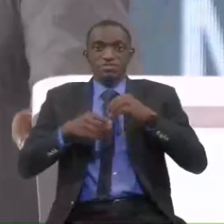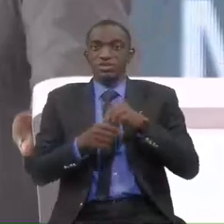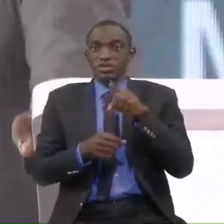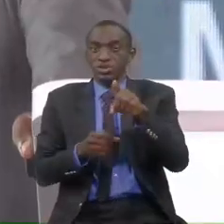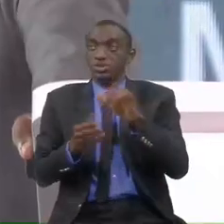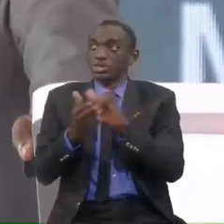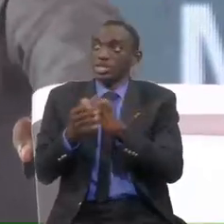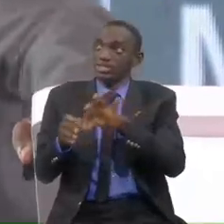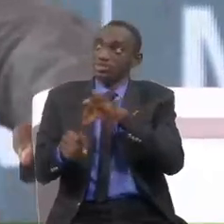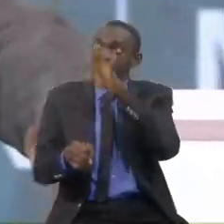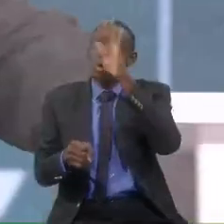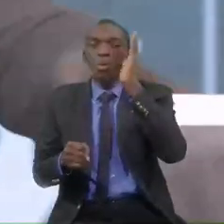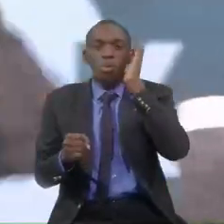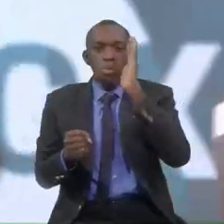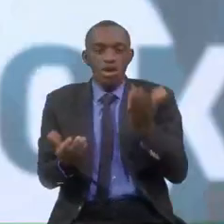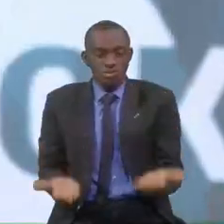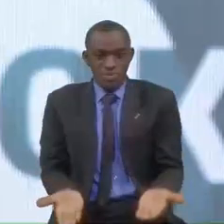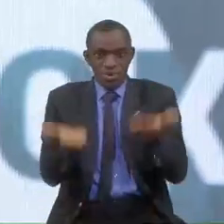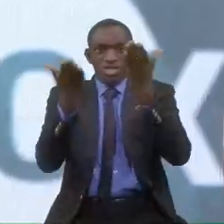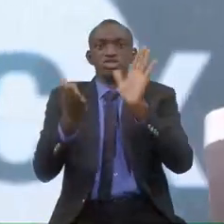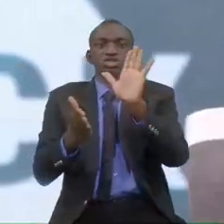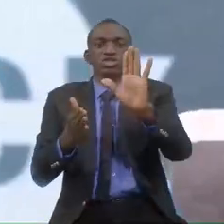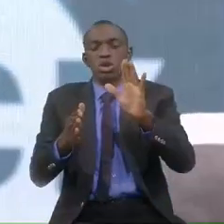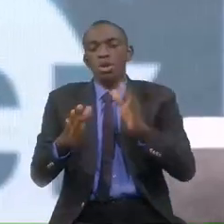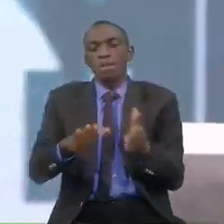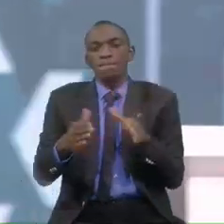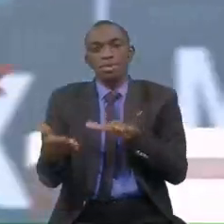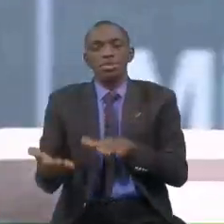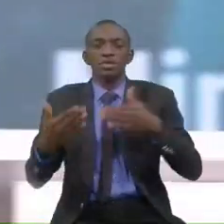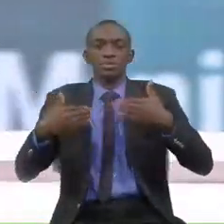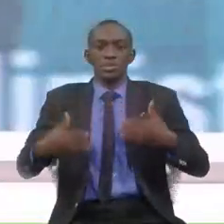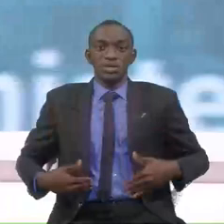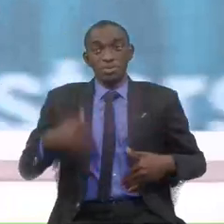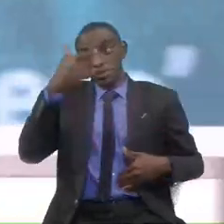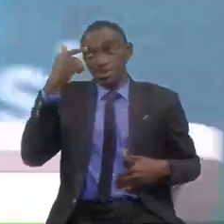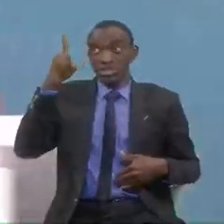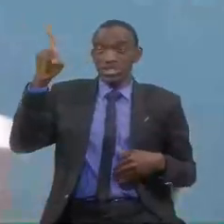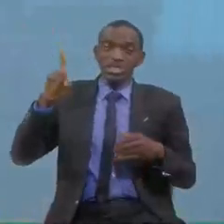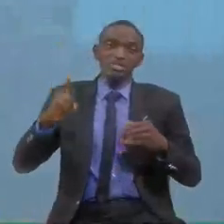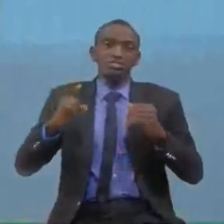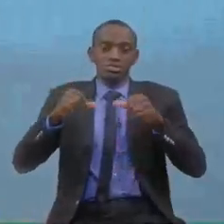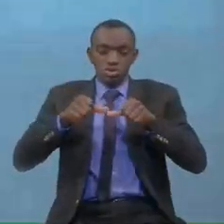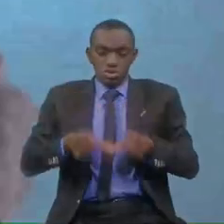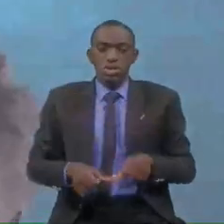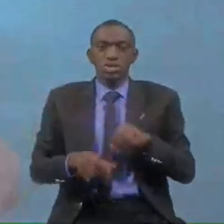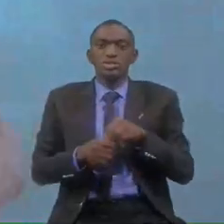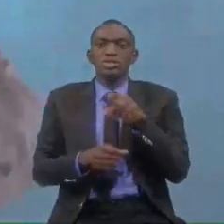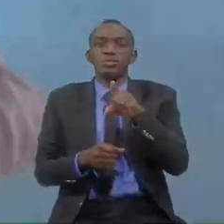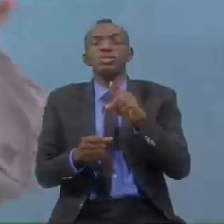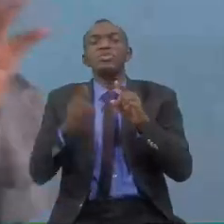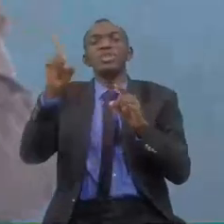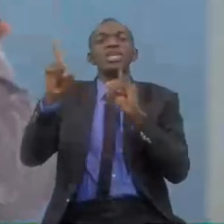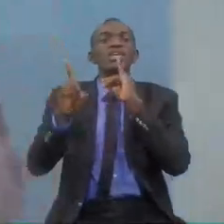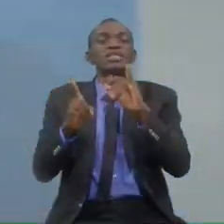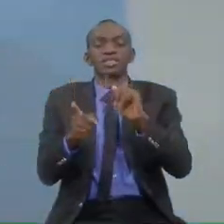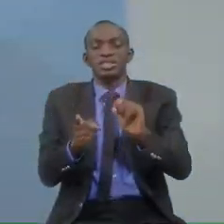vous. L'Esprit-là va vivifier votre corps mortel parce qu'il demeure en vous. Il est l'Esprit